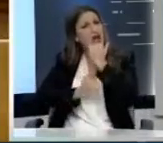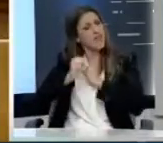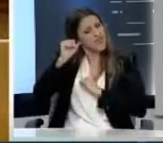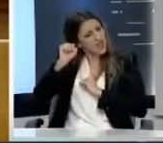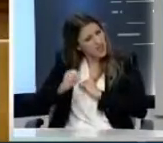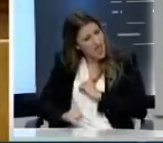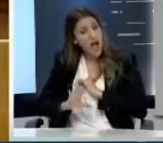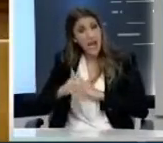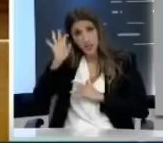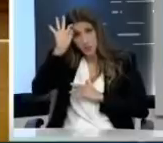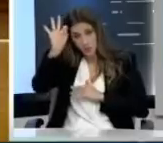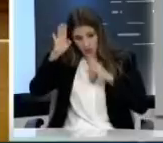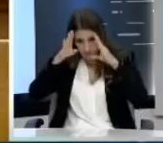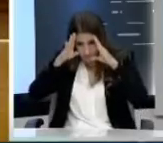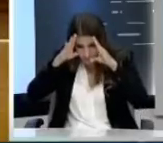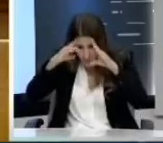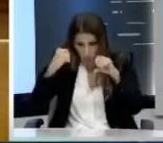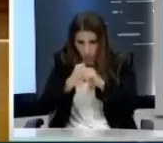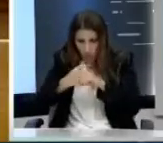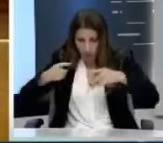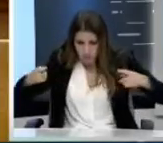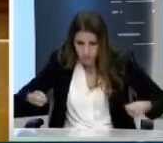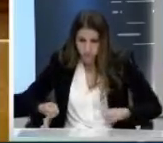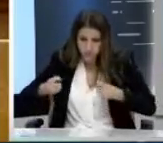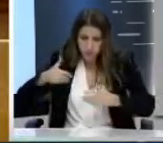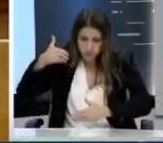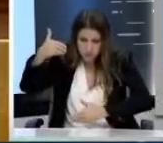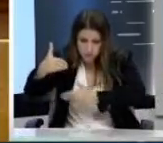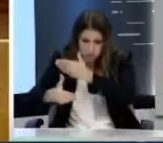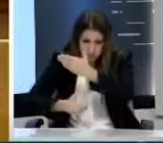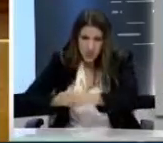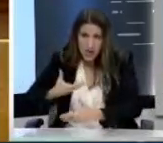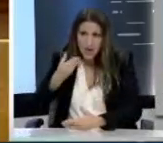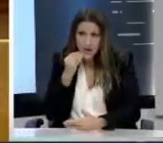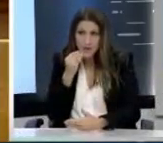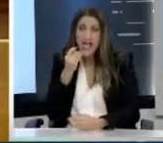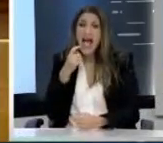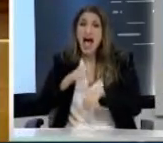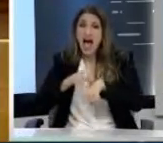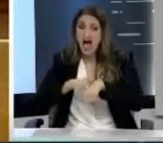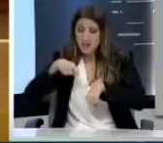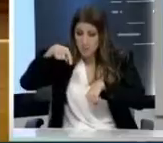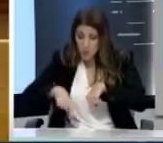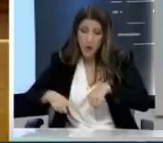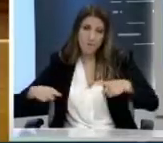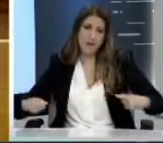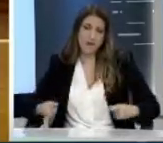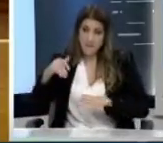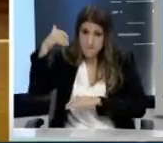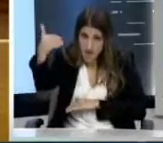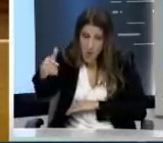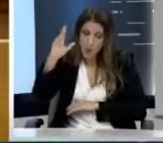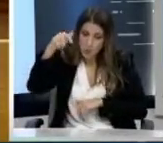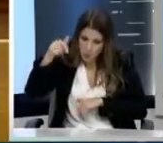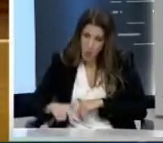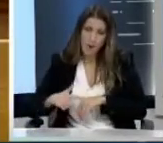με στοχοπροσήλωση να απαντήσουμε στο βασικό ερώτημα που θέτει η ιστορία. Όχι αύριο, όχι κάποτε στο μέλλον όταν θα έχουν